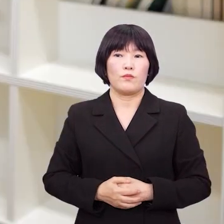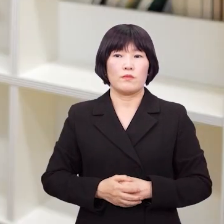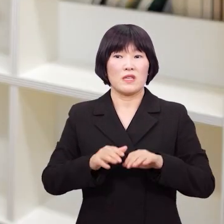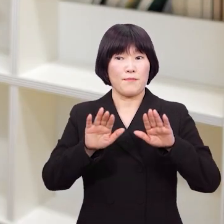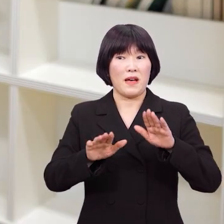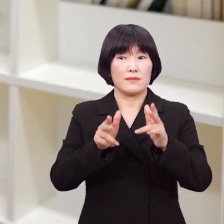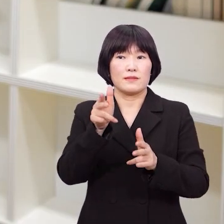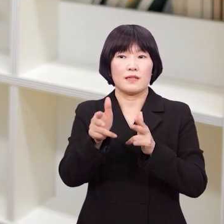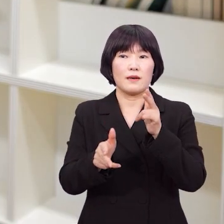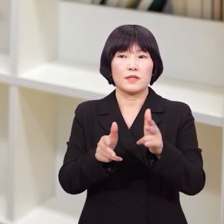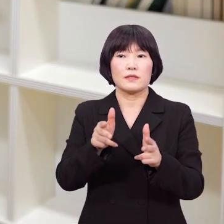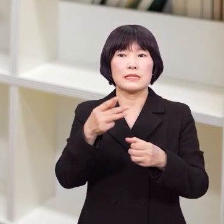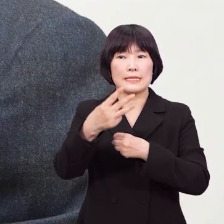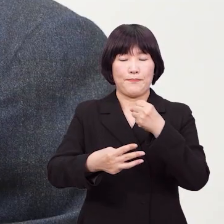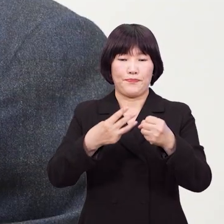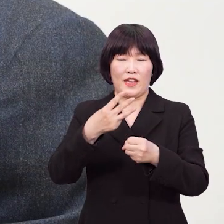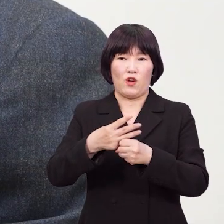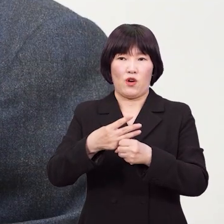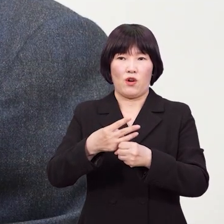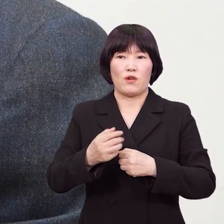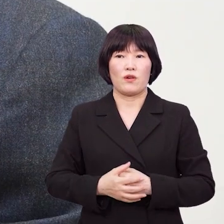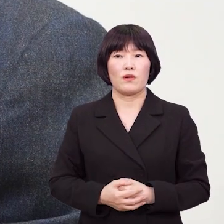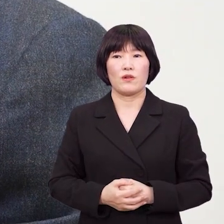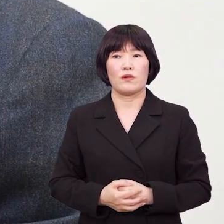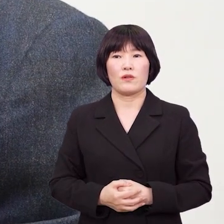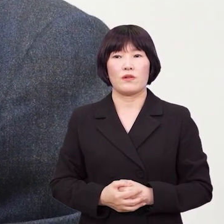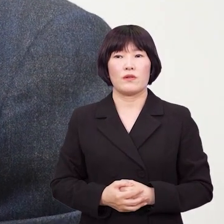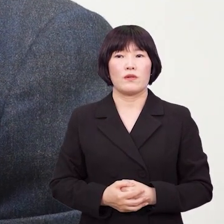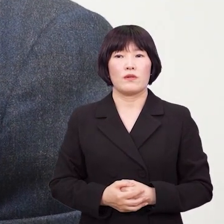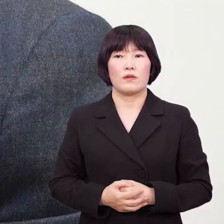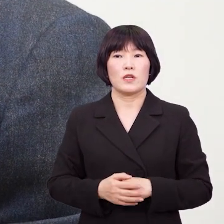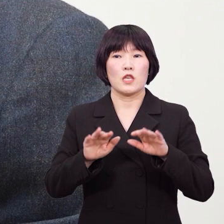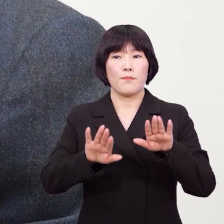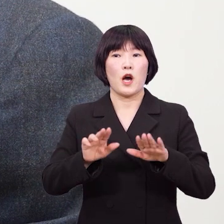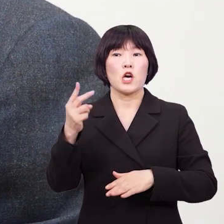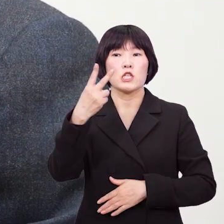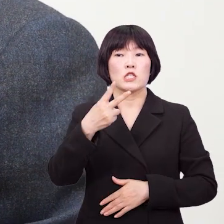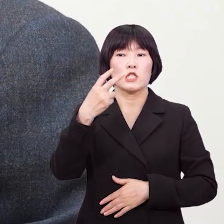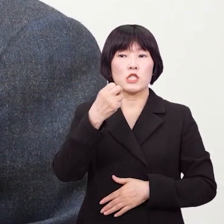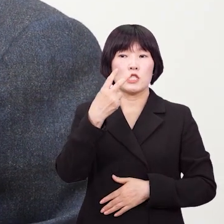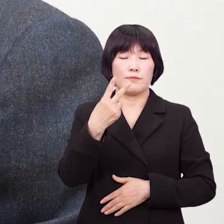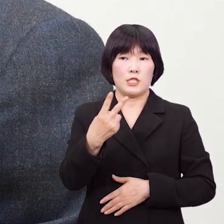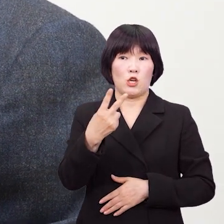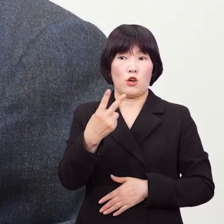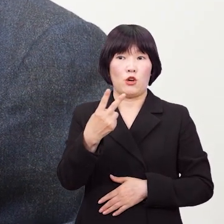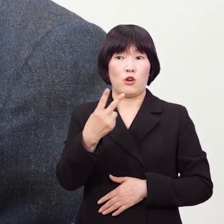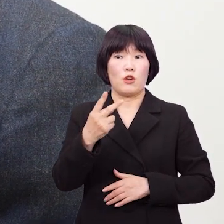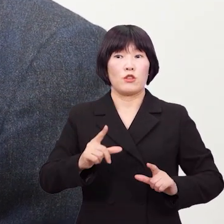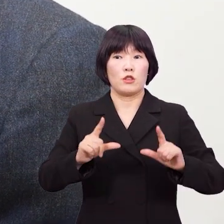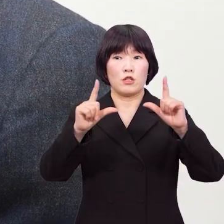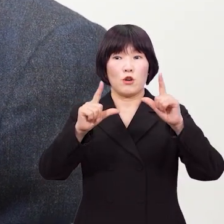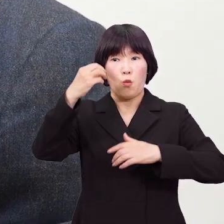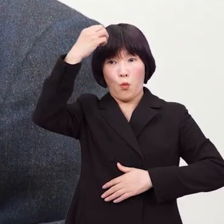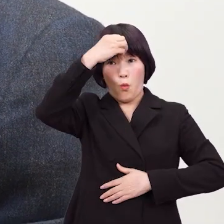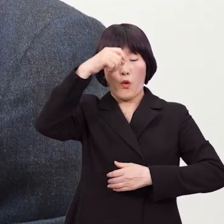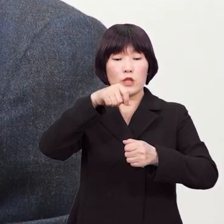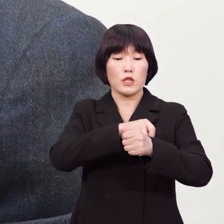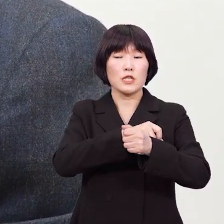되었습니다. 본 사업은 3년차 사업인데요. 이번 2022학년도 같은 경우는 고등학교